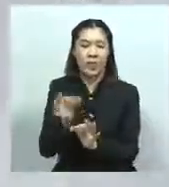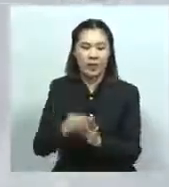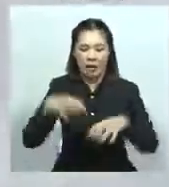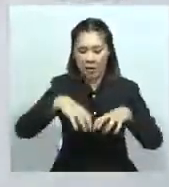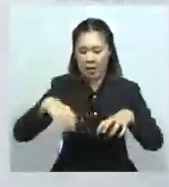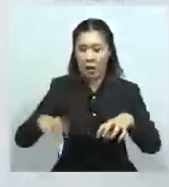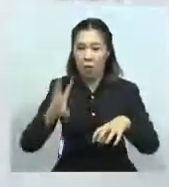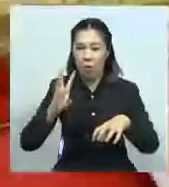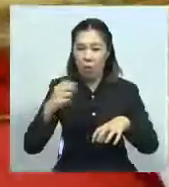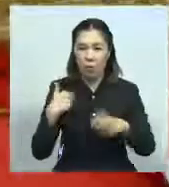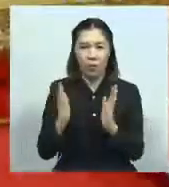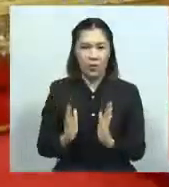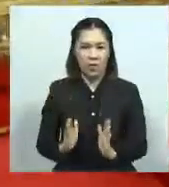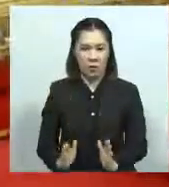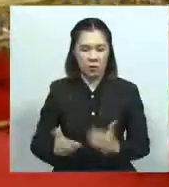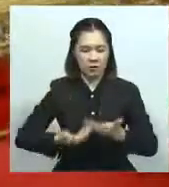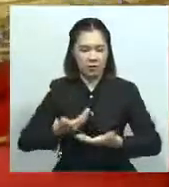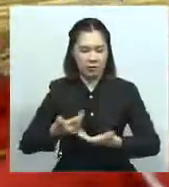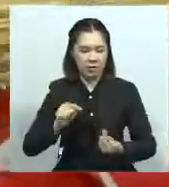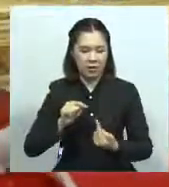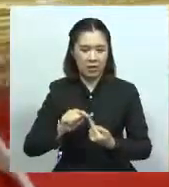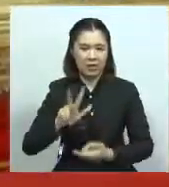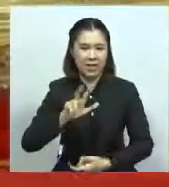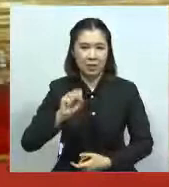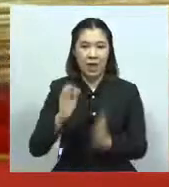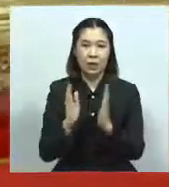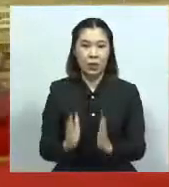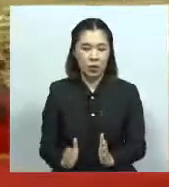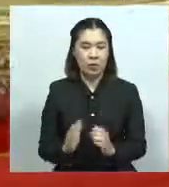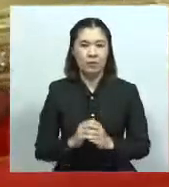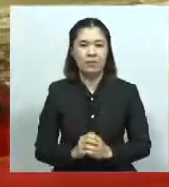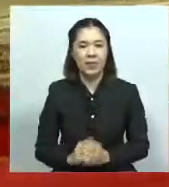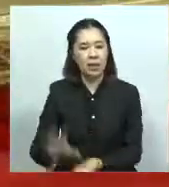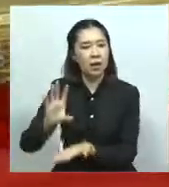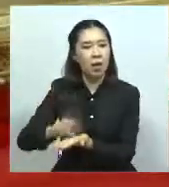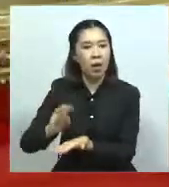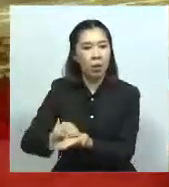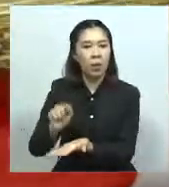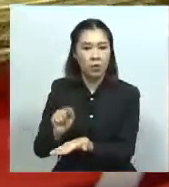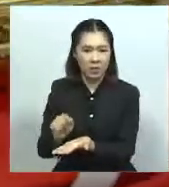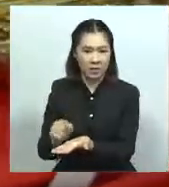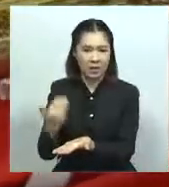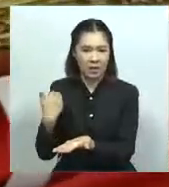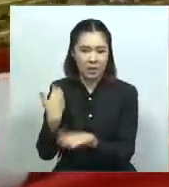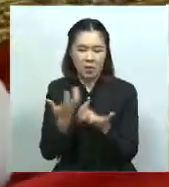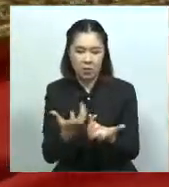แห่งที่มีลูกค้ามากถึง 300,000 คนเมื่อลูกค้าธนาคารเปิดใช้ข้อมูลค่ะก็จะเห็นข้อมูล